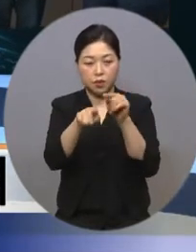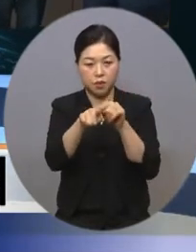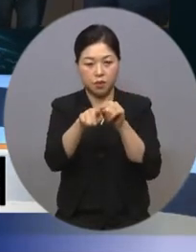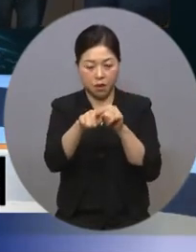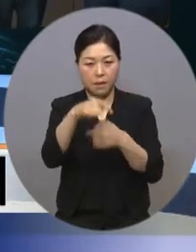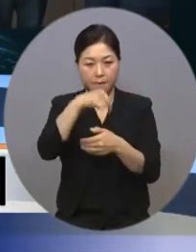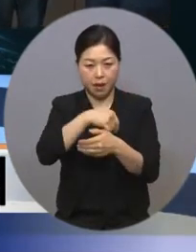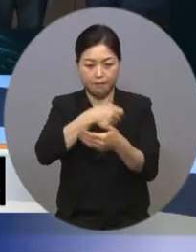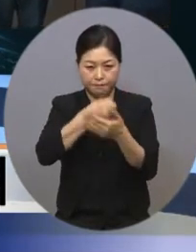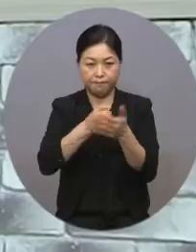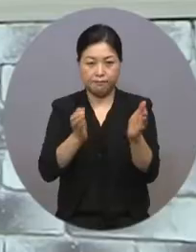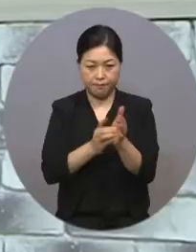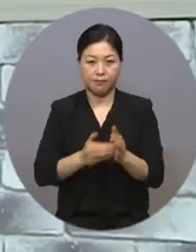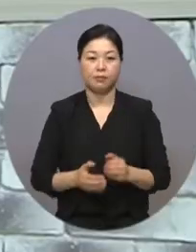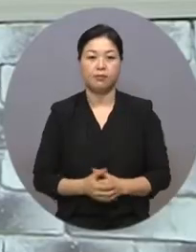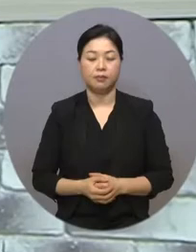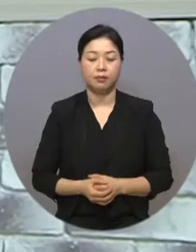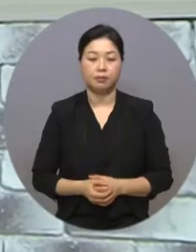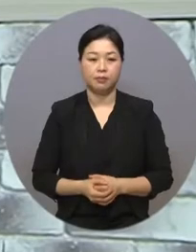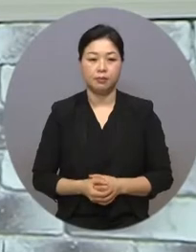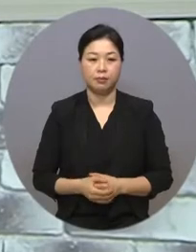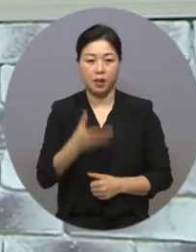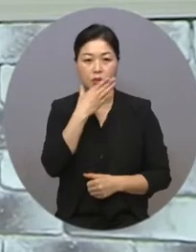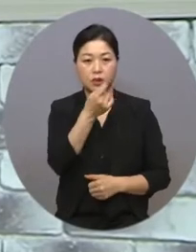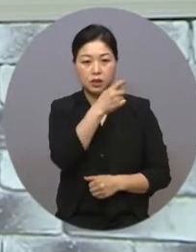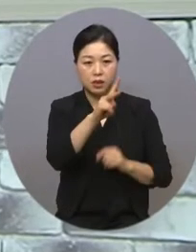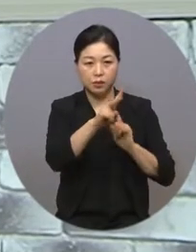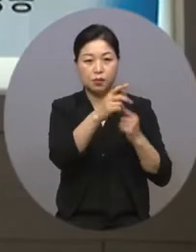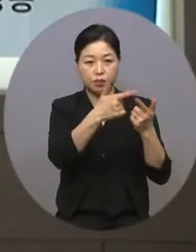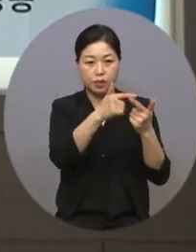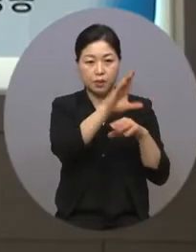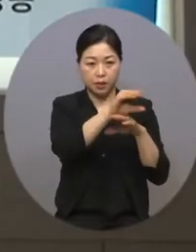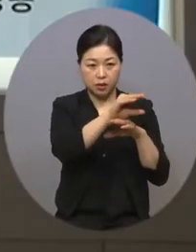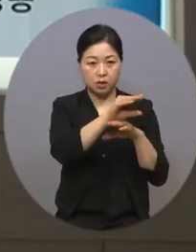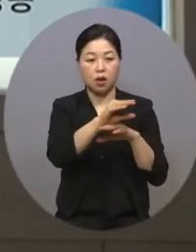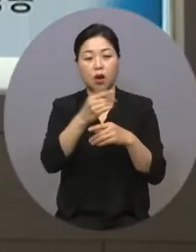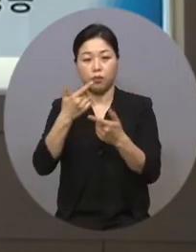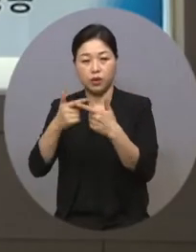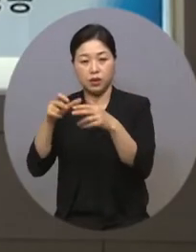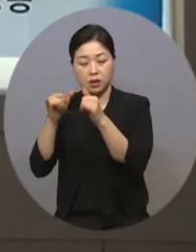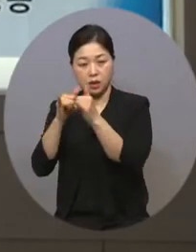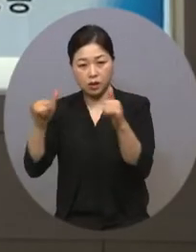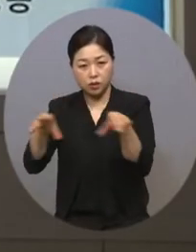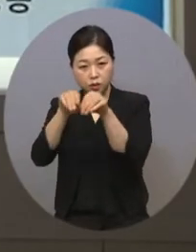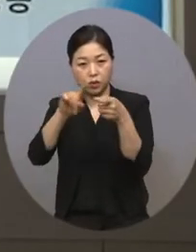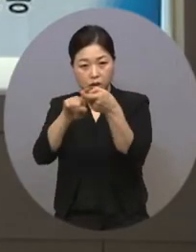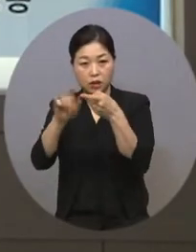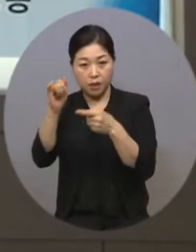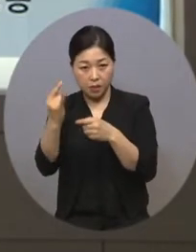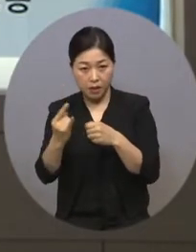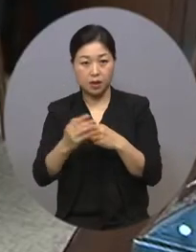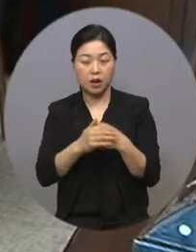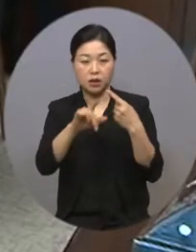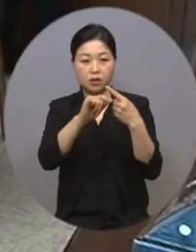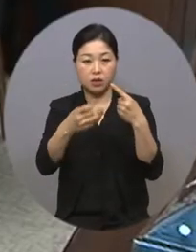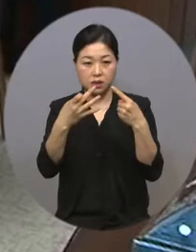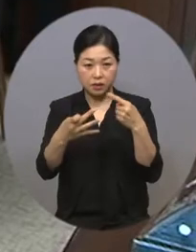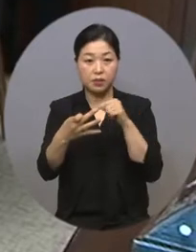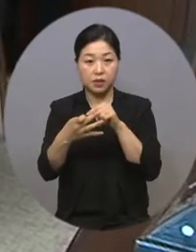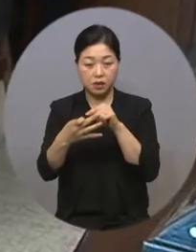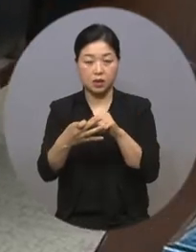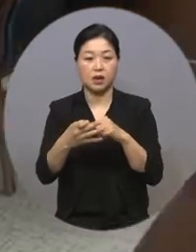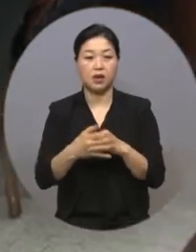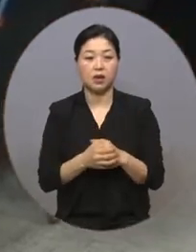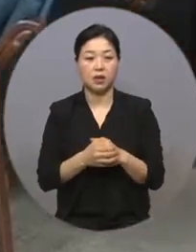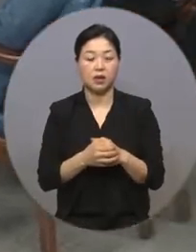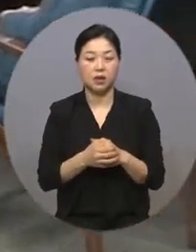다졌습니다 복지비 부산 방송과 부산 장애인 총연합회 간 업무 협약식 1 지난 14일 부산 장애인 총 연합회